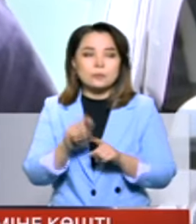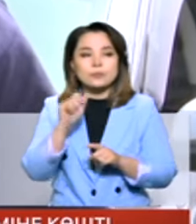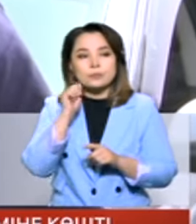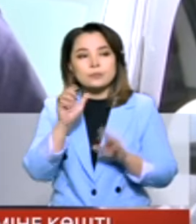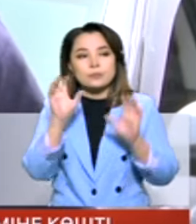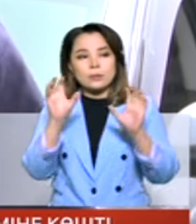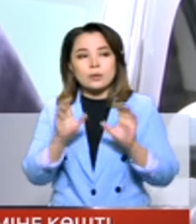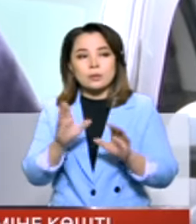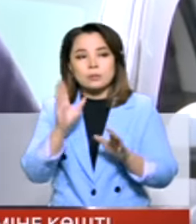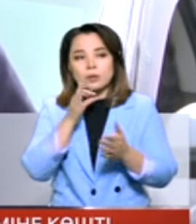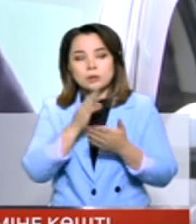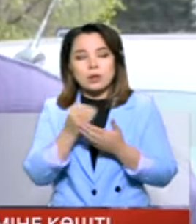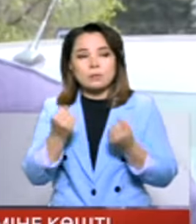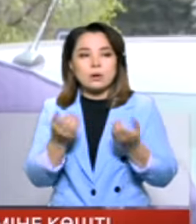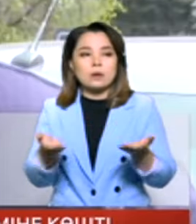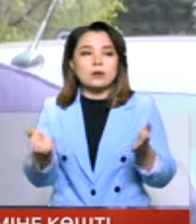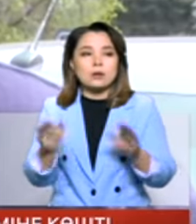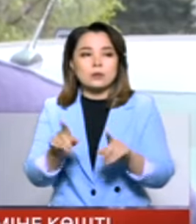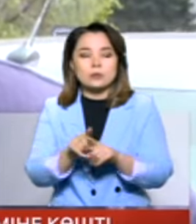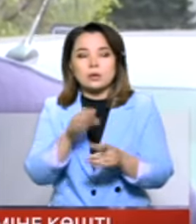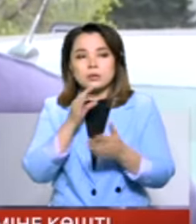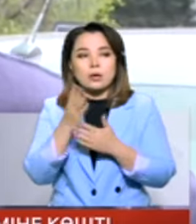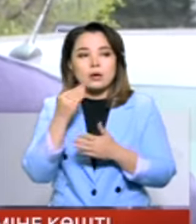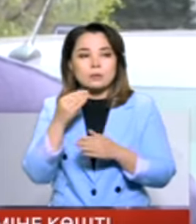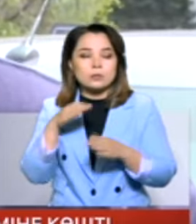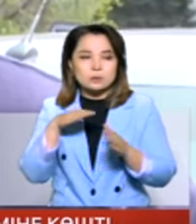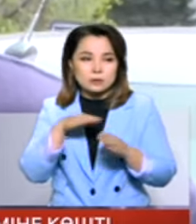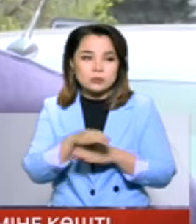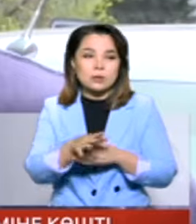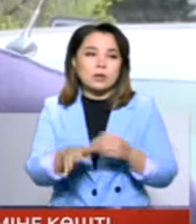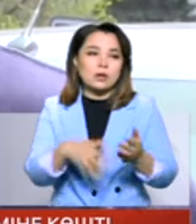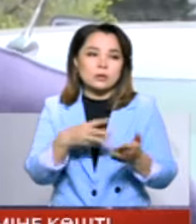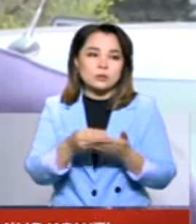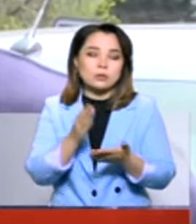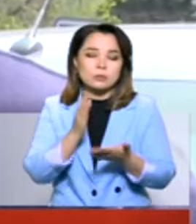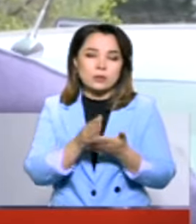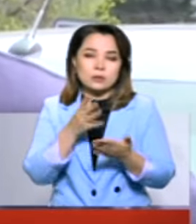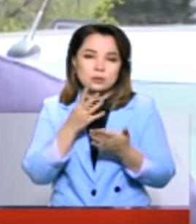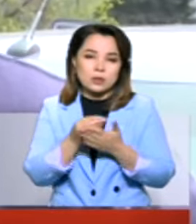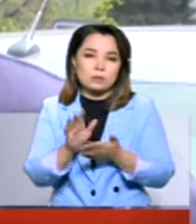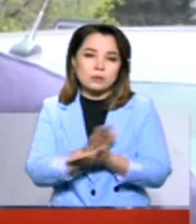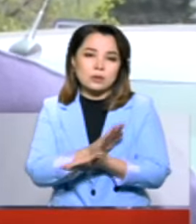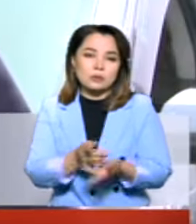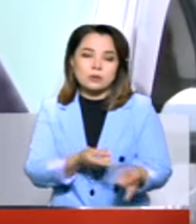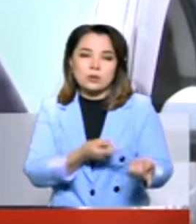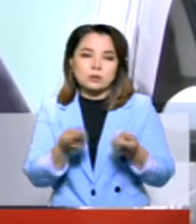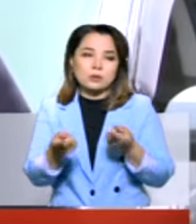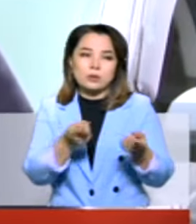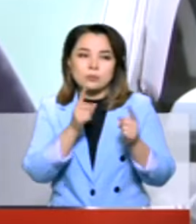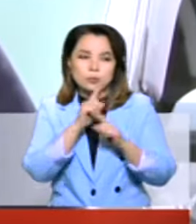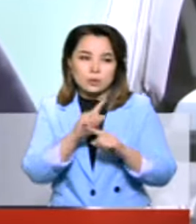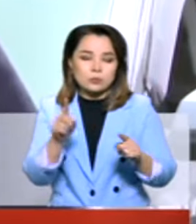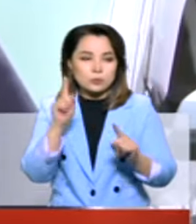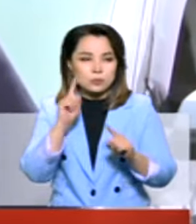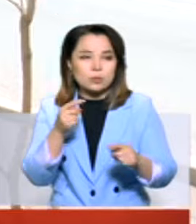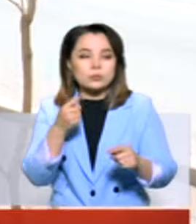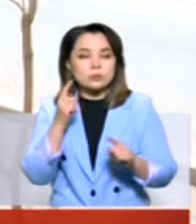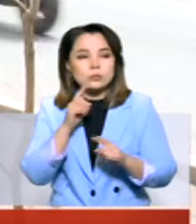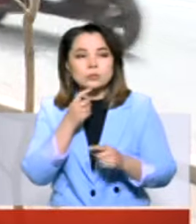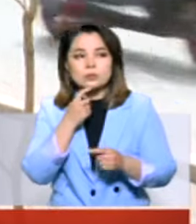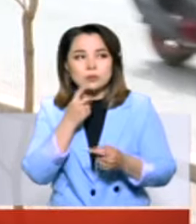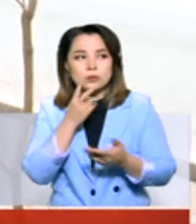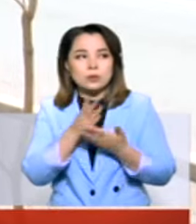заң шығады ғой, сол жаққа машинаңды қойып кет деген. Еще сен Алматыға кіру үшін тағы ақы төлейсің. Оны сен біреу бесплатно тасымайды ғой. Қалтаны қағады, әрине қағады